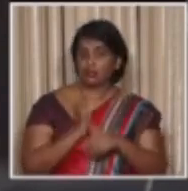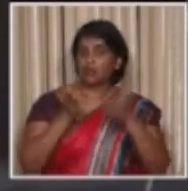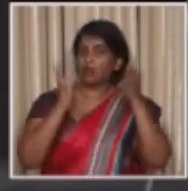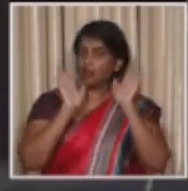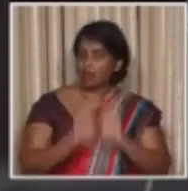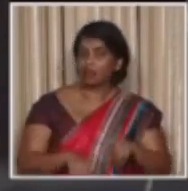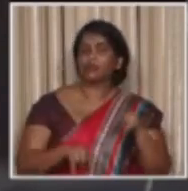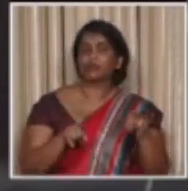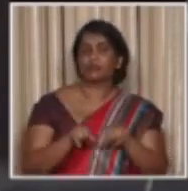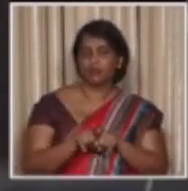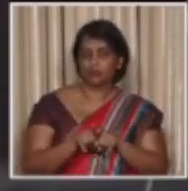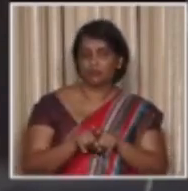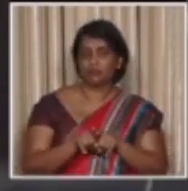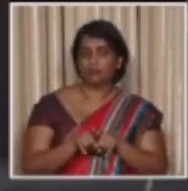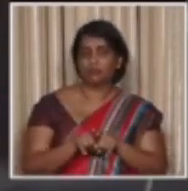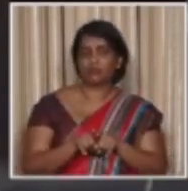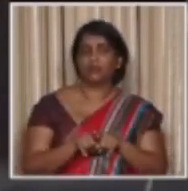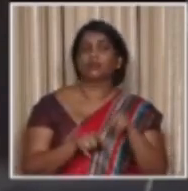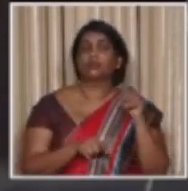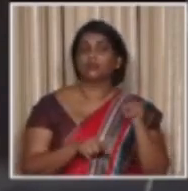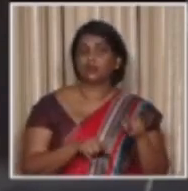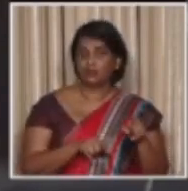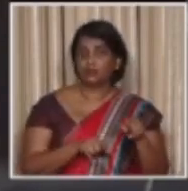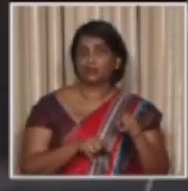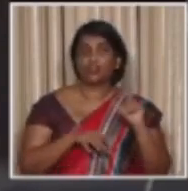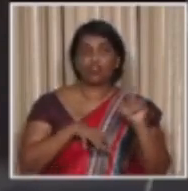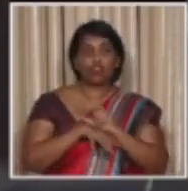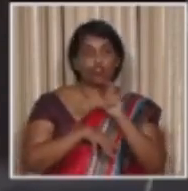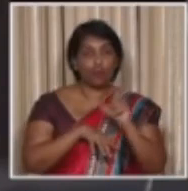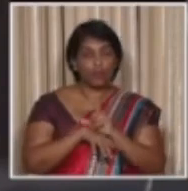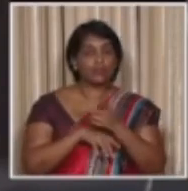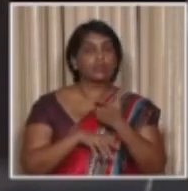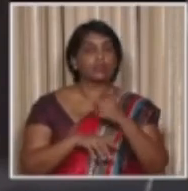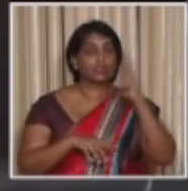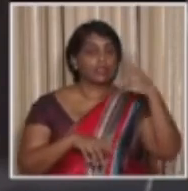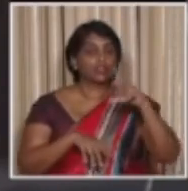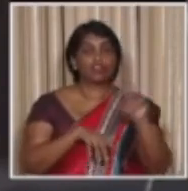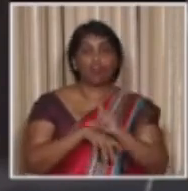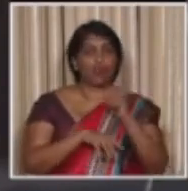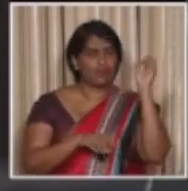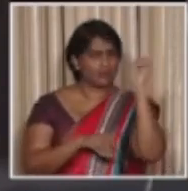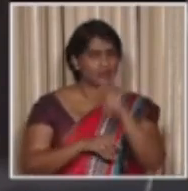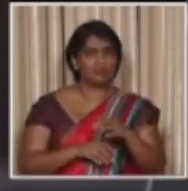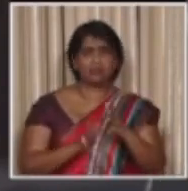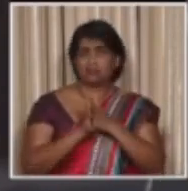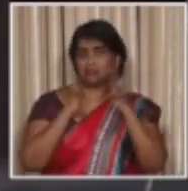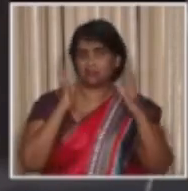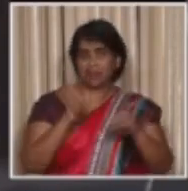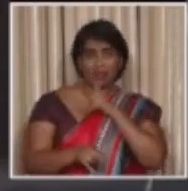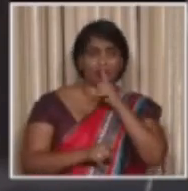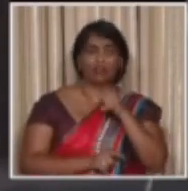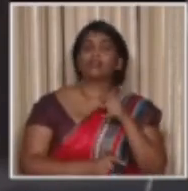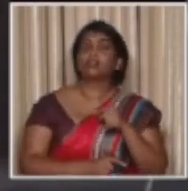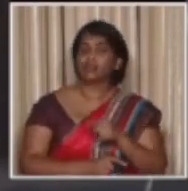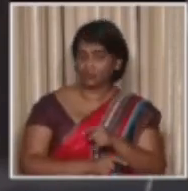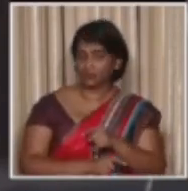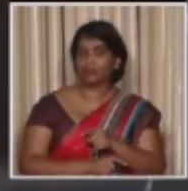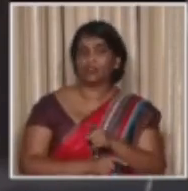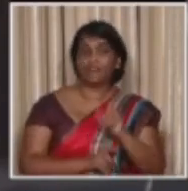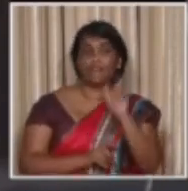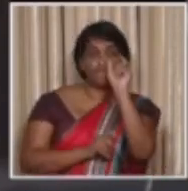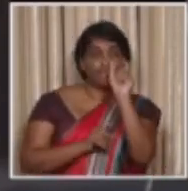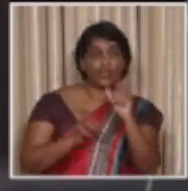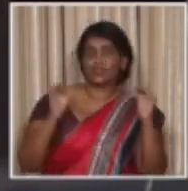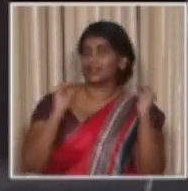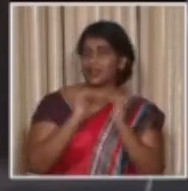අවසාන වශයෙන් මම කියනවා මේකේ මේ කොමසාරිස්වර නියෝජ්‍ය කොමසාරිස්වර පත් කරනවා කියලා මහලොකට කතා කළාට ඒක විෂයානුබද්ධ